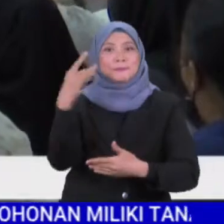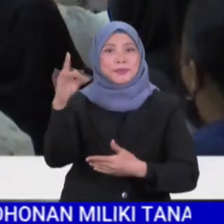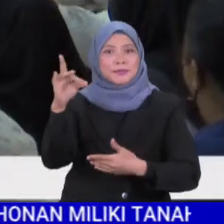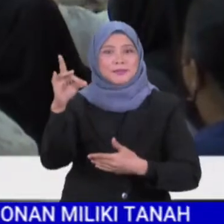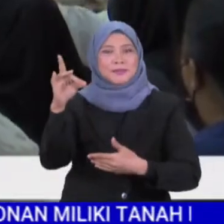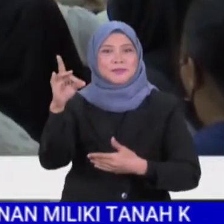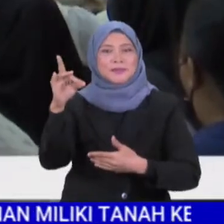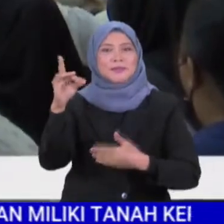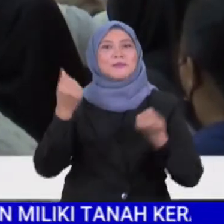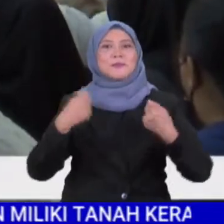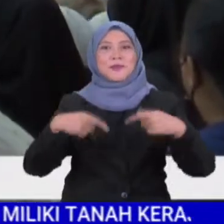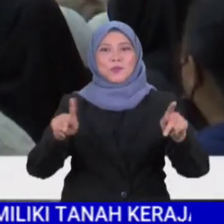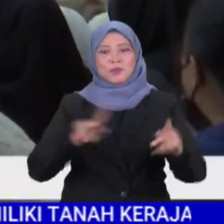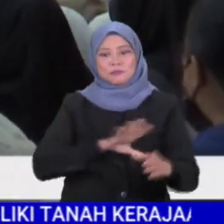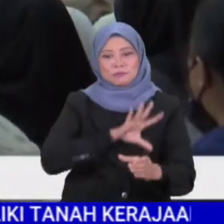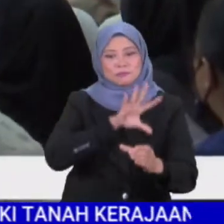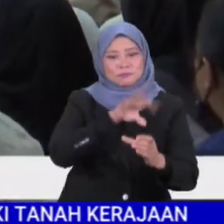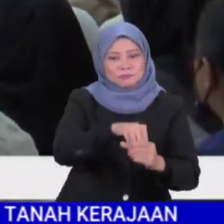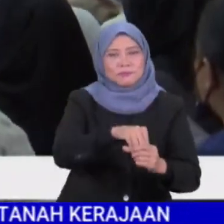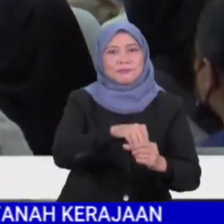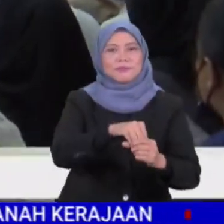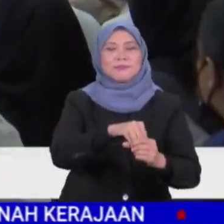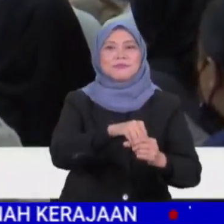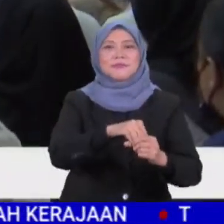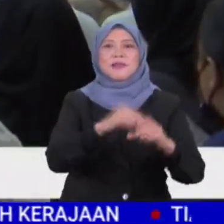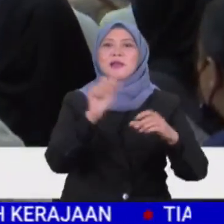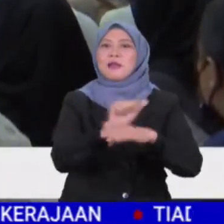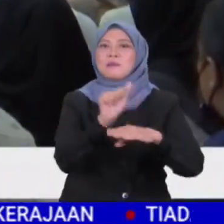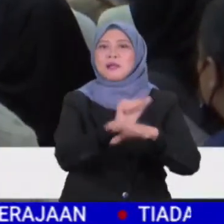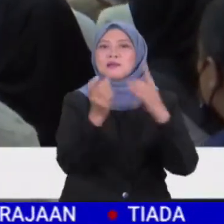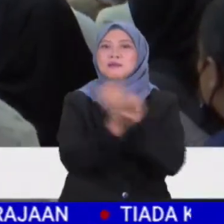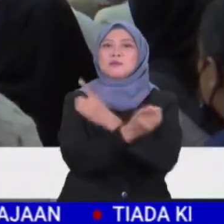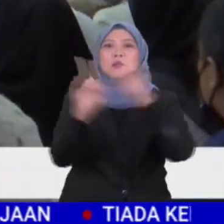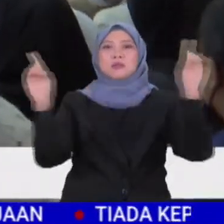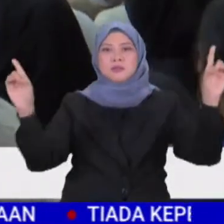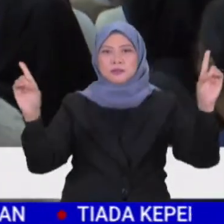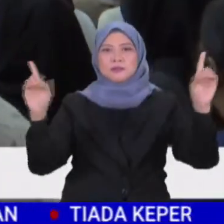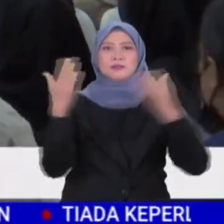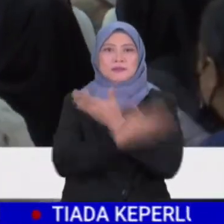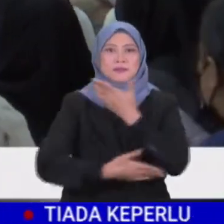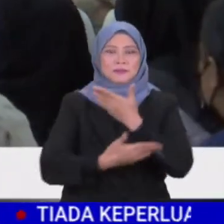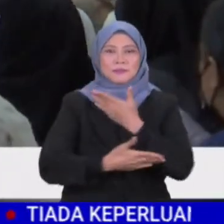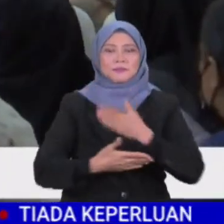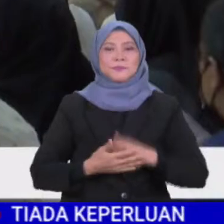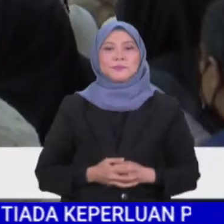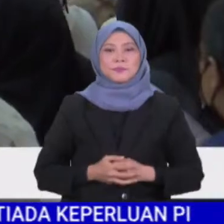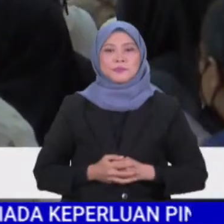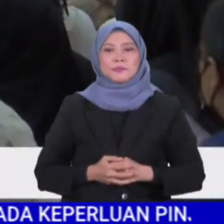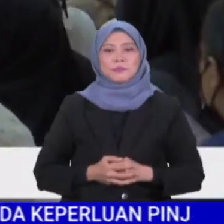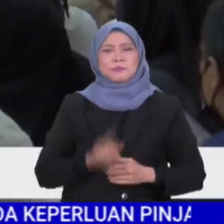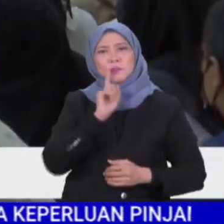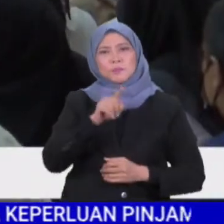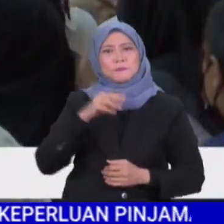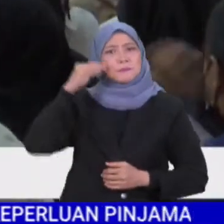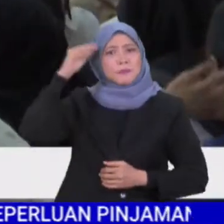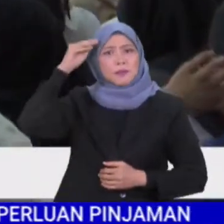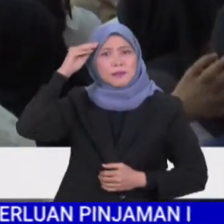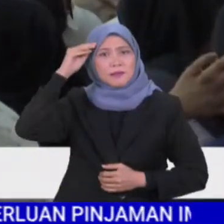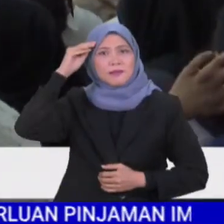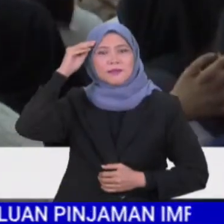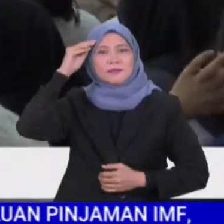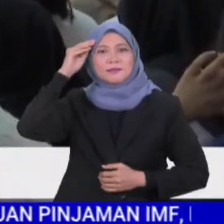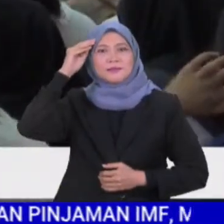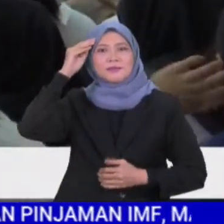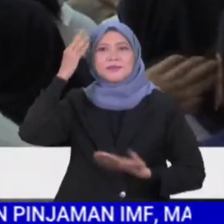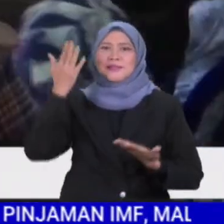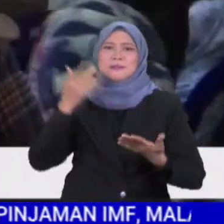untuk melibatkan diri dalam amalan demokrasi negara. Seperti yang kita tahu, kematangan tidak dapat